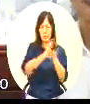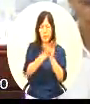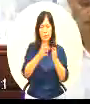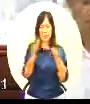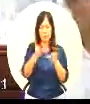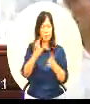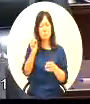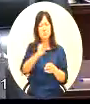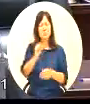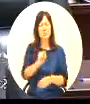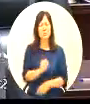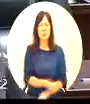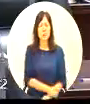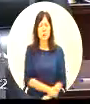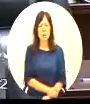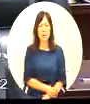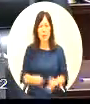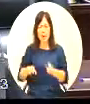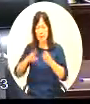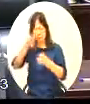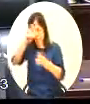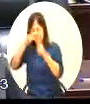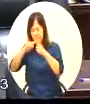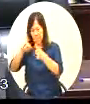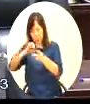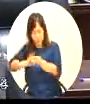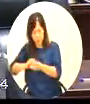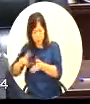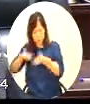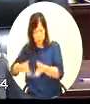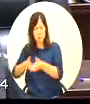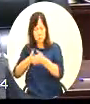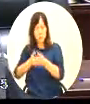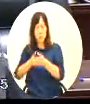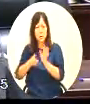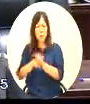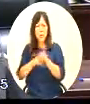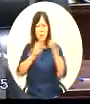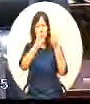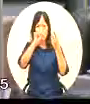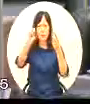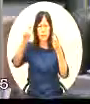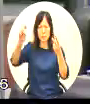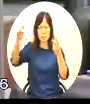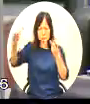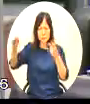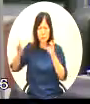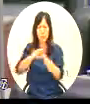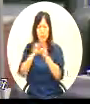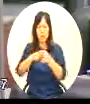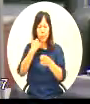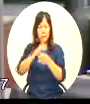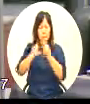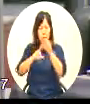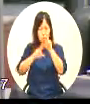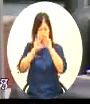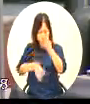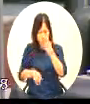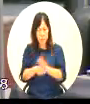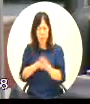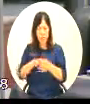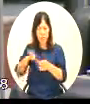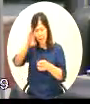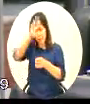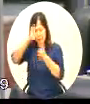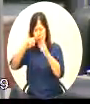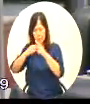好，当然我想病人自主是最重要的，因为我们特别是在2015年的年底，我们还通过了一个病人自